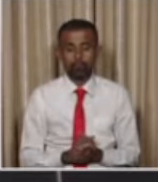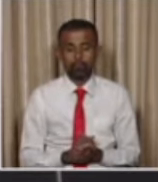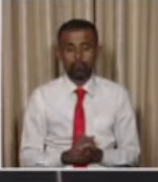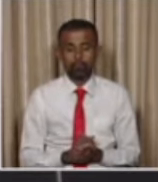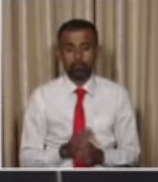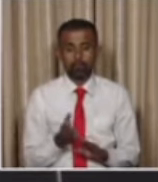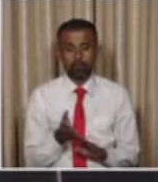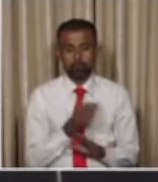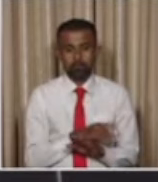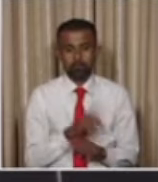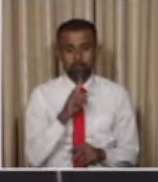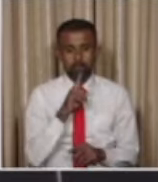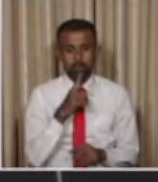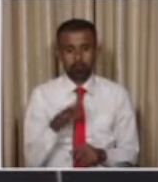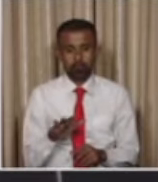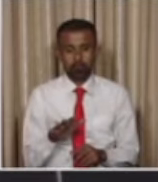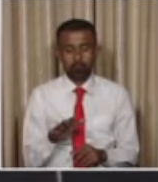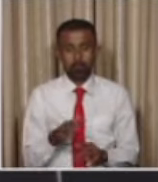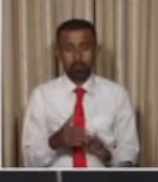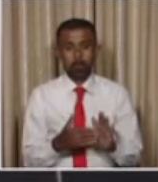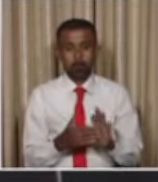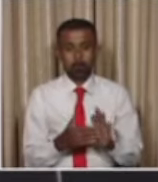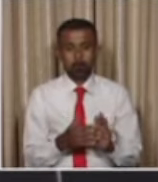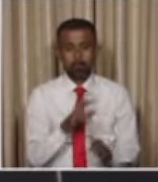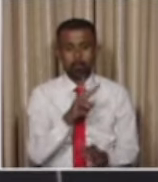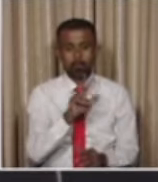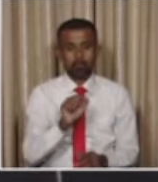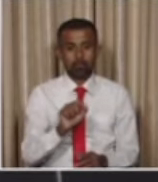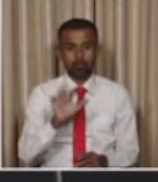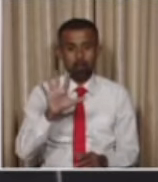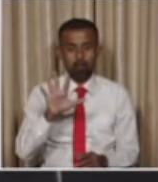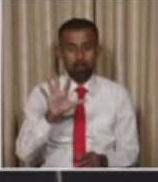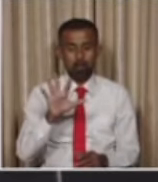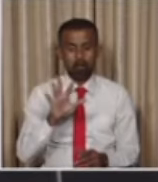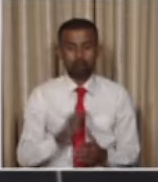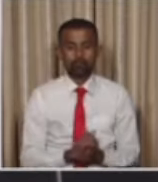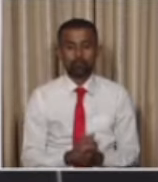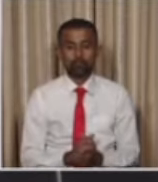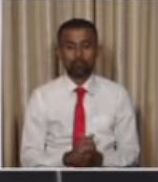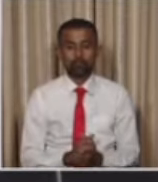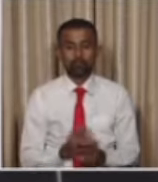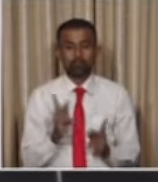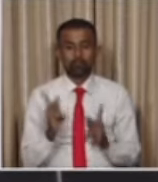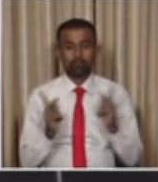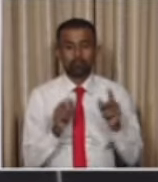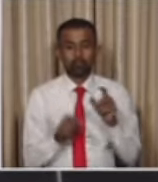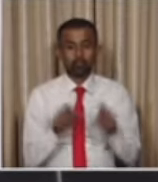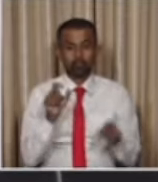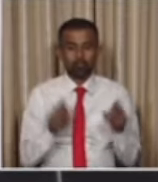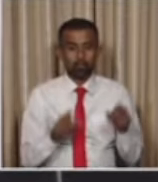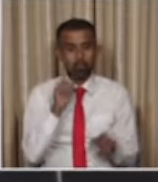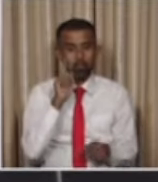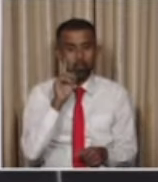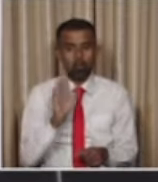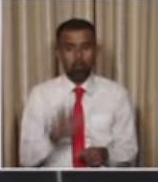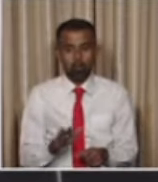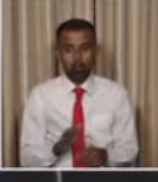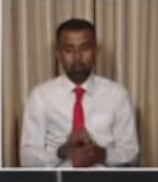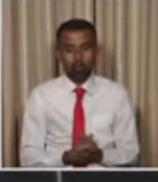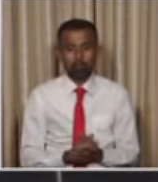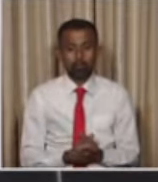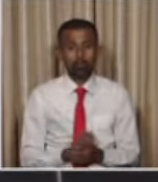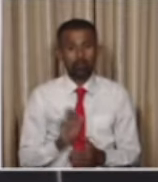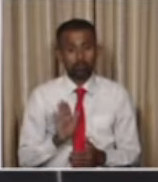අනාවැකිය පළ වෙලා තියෙනවා මිලියන 2.5ක සංචාරකව එන්න නියමිතයි. එහෙම